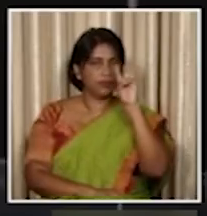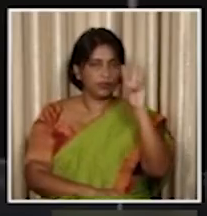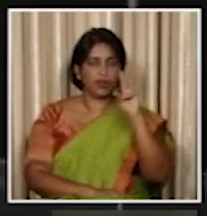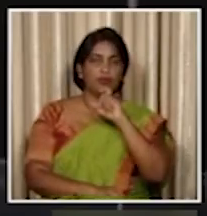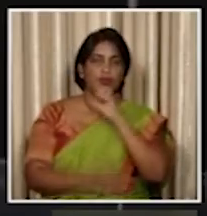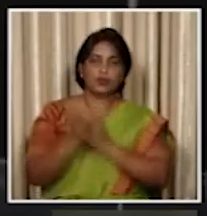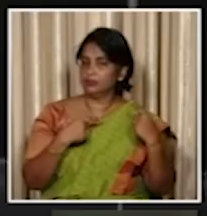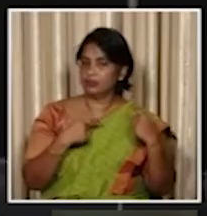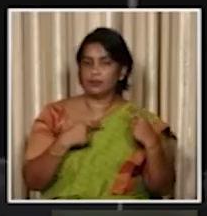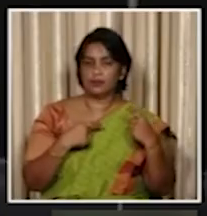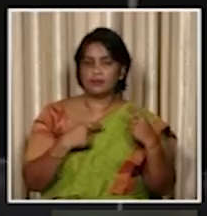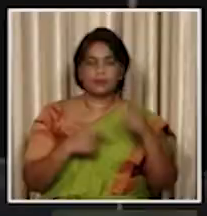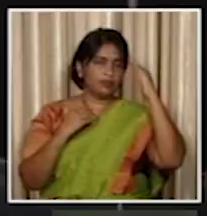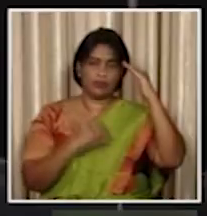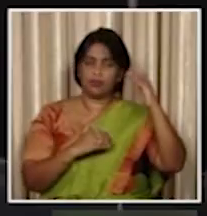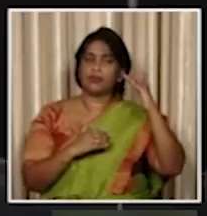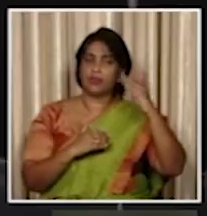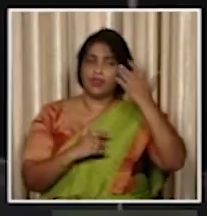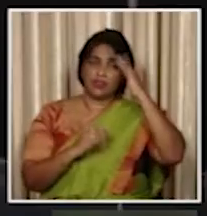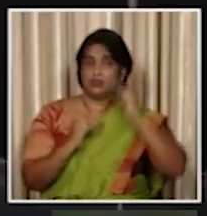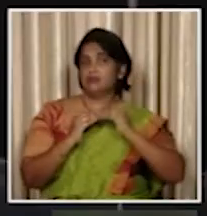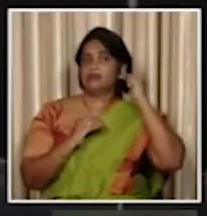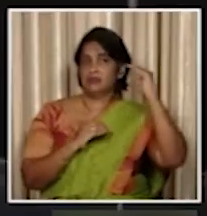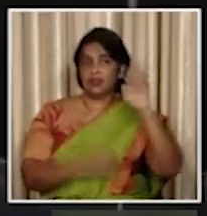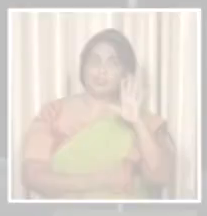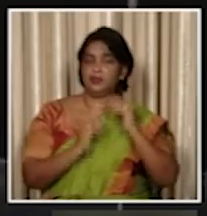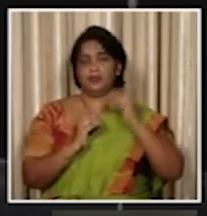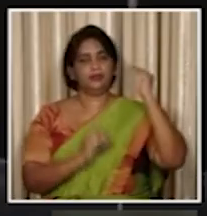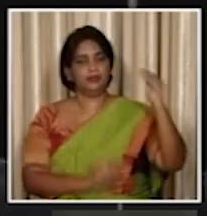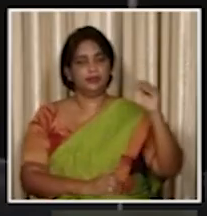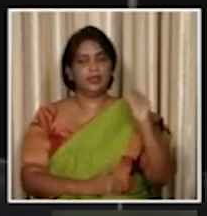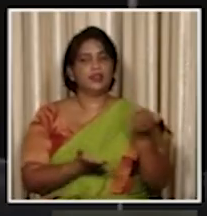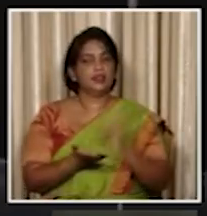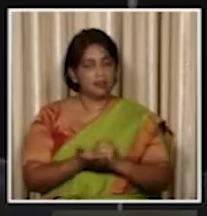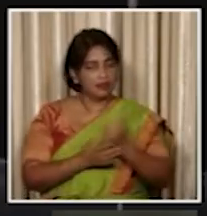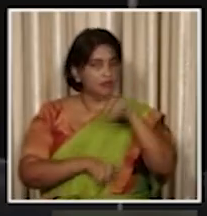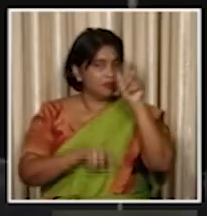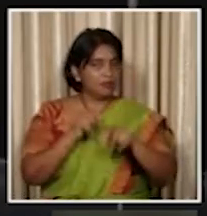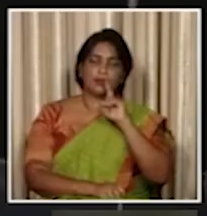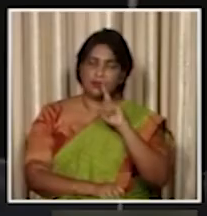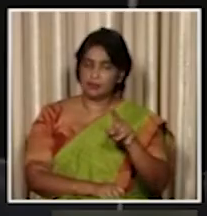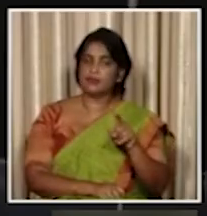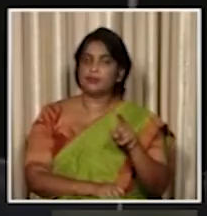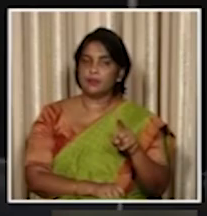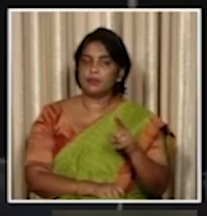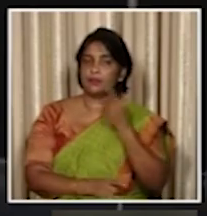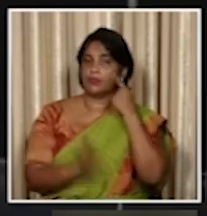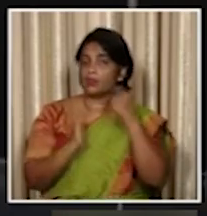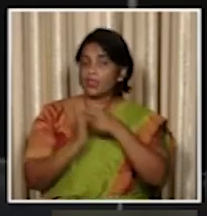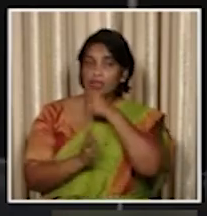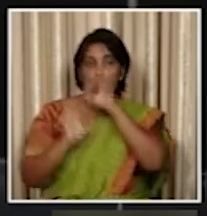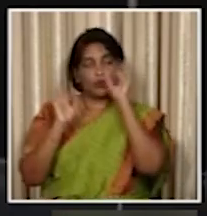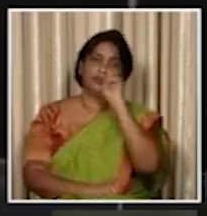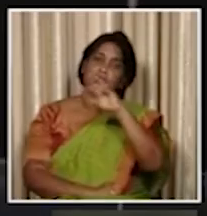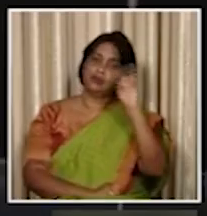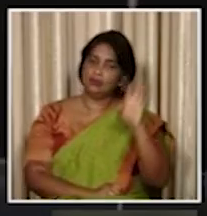උසාවියට ගිහිල්ලා අභියෝග කළා. වයස් සීමාව ඉහළ දමන්නයි කියලා 45 දක්වා. තවත් පෙත්සම් කරුවෝ පිරිසක් කියාගෙන හිටියා පරීක්ෂණය නොතියා පත්වීම්